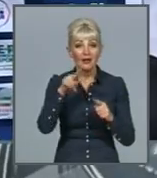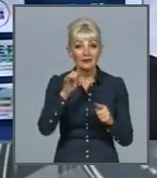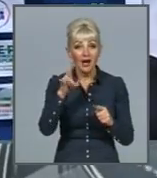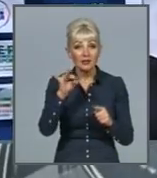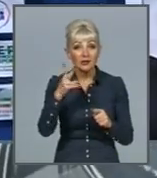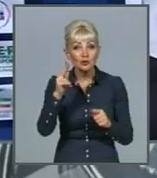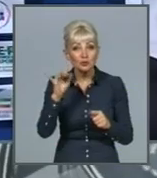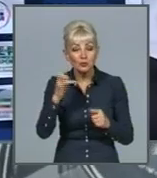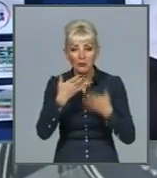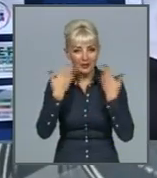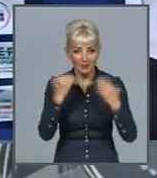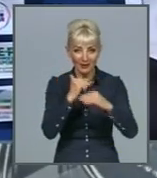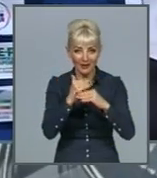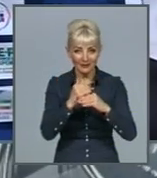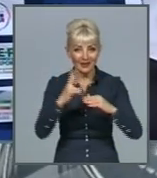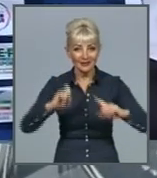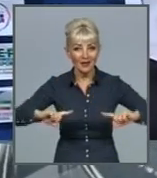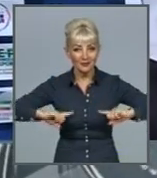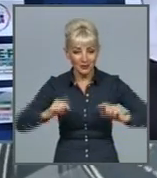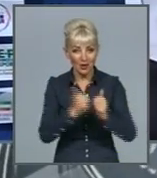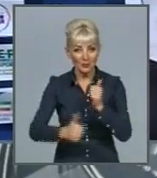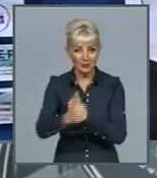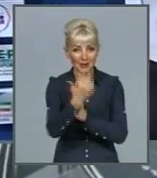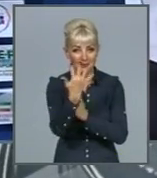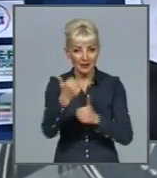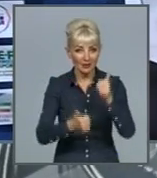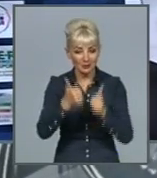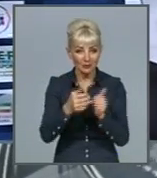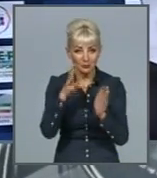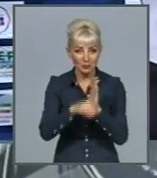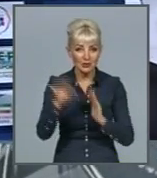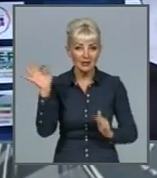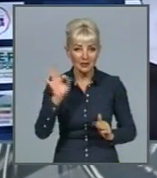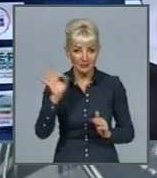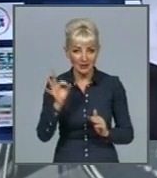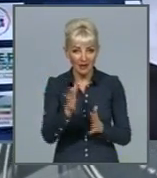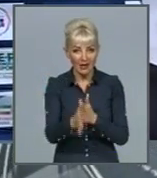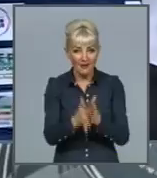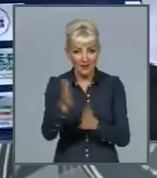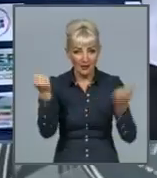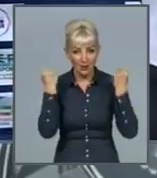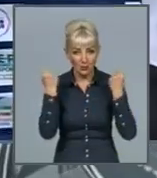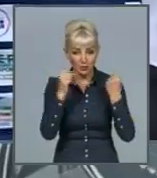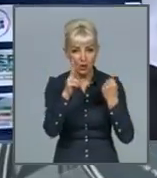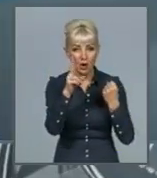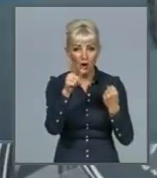На финише он опередил 5 конкурентов, в том числе немецкого велогонщика Пауля Гросса и Дамиена